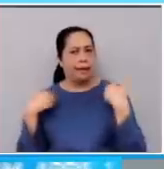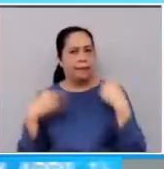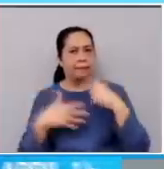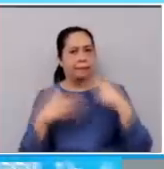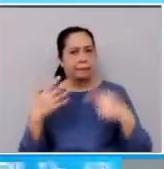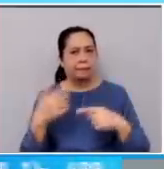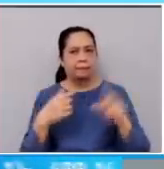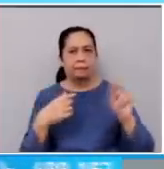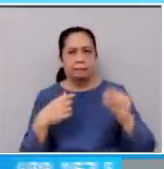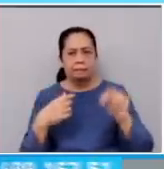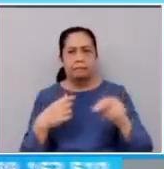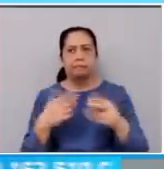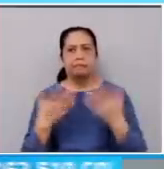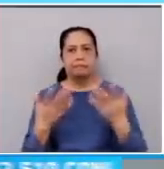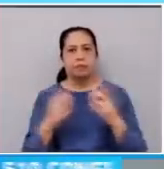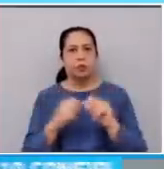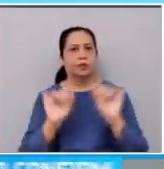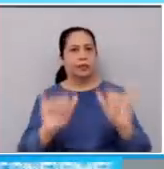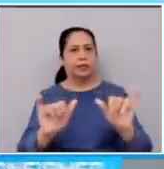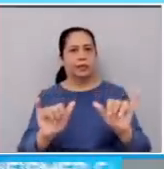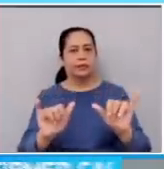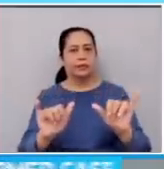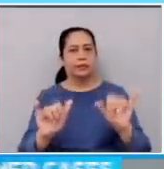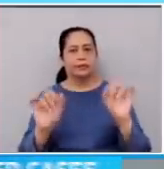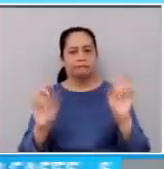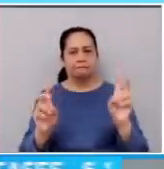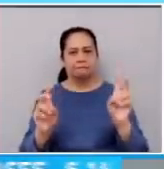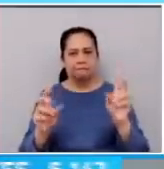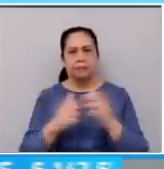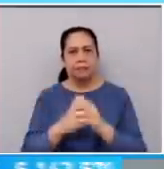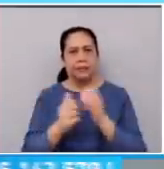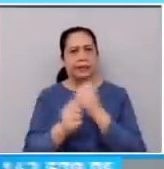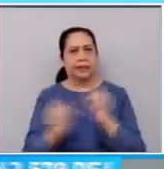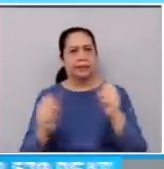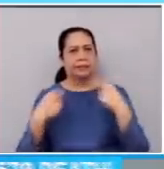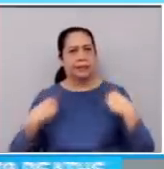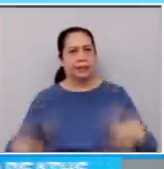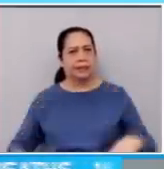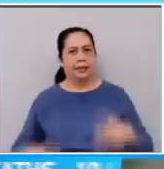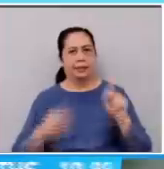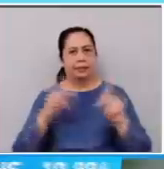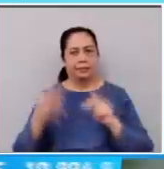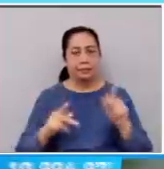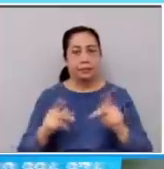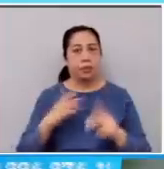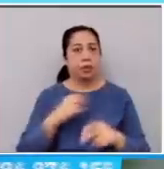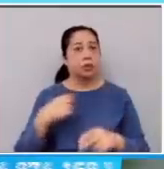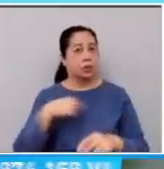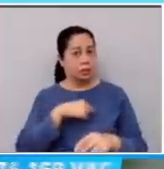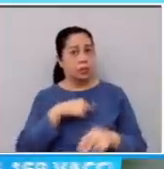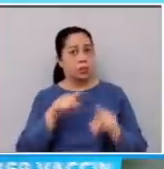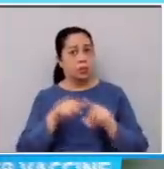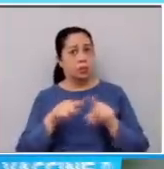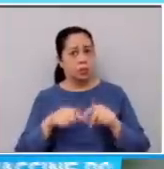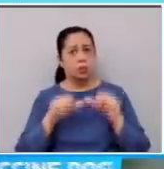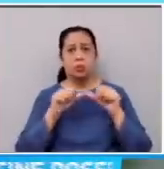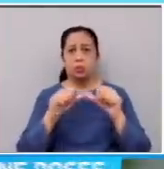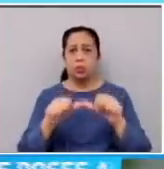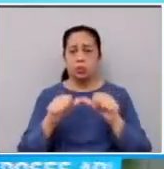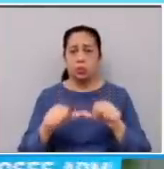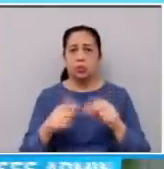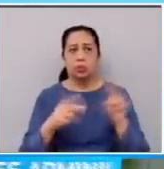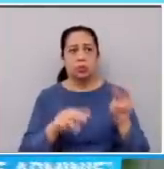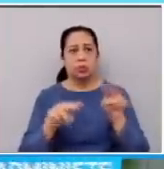para ma-maintain na natin yung kalusugan ng tao. At kami din tuloy-tuloy sa